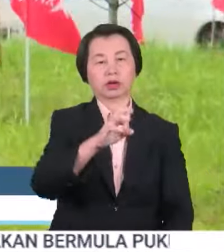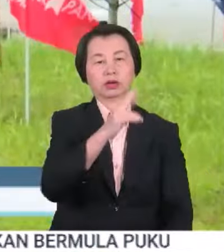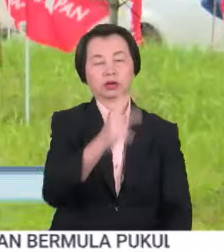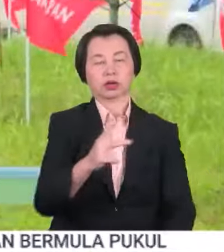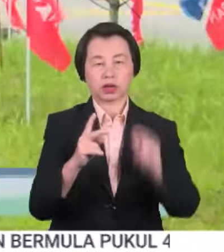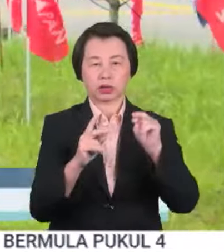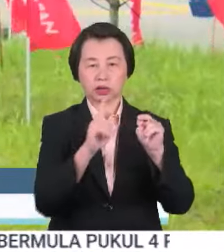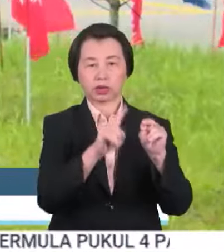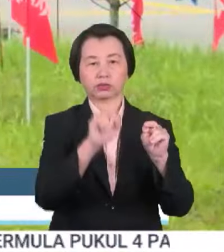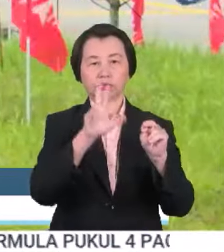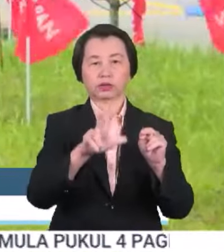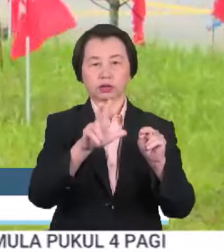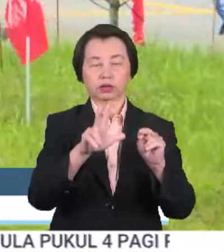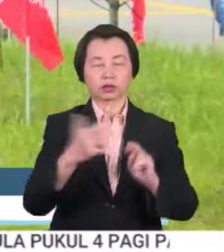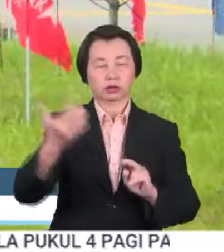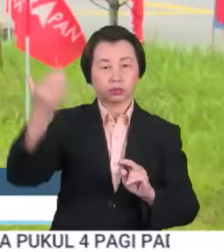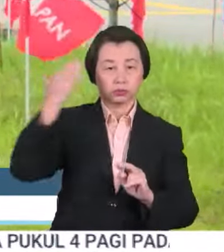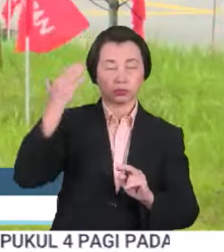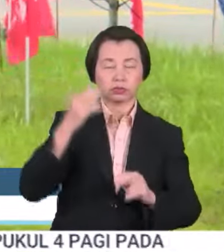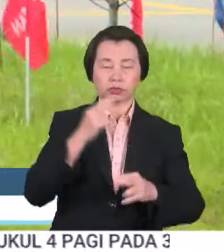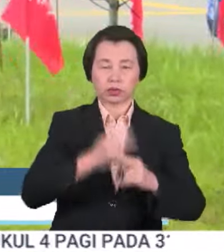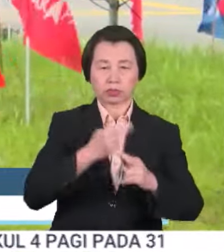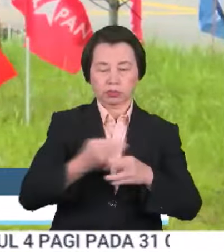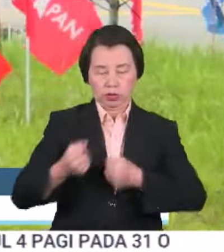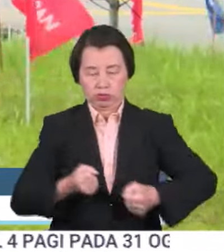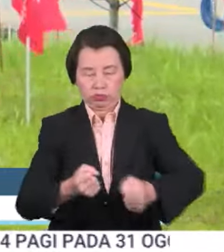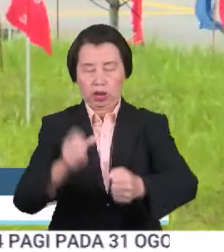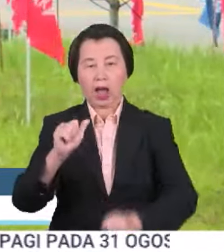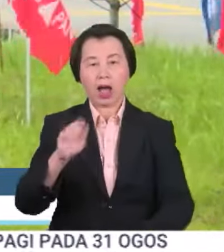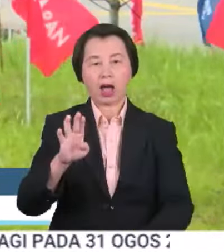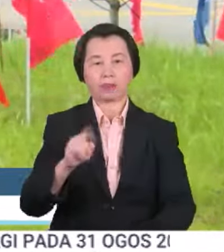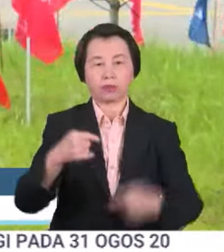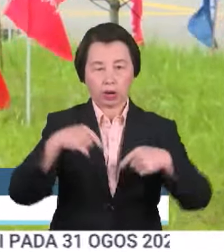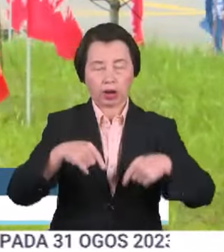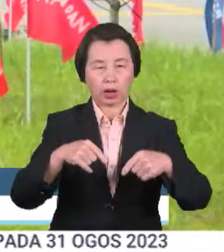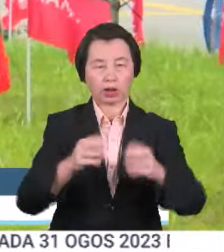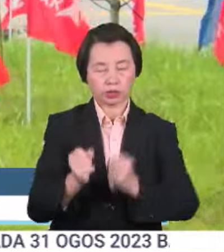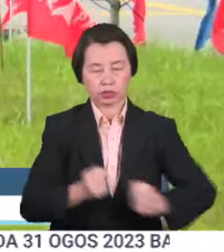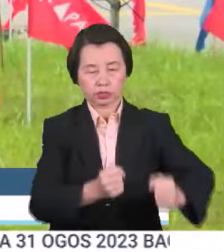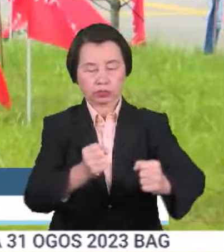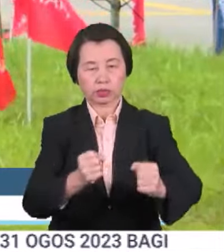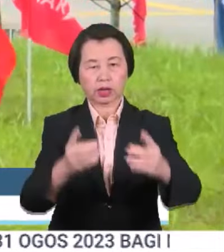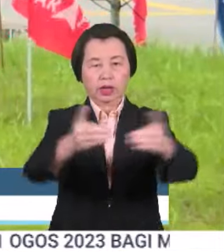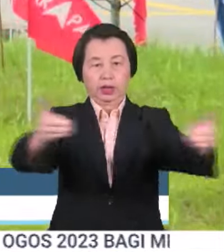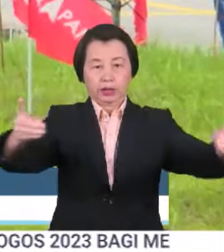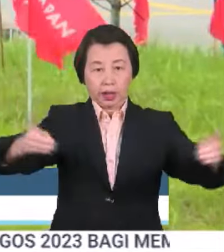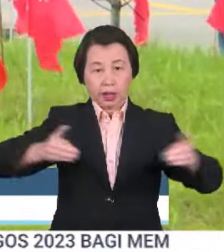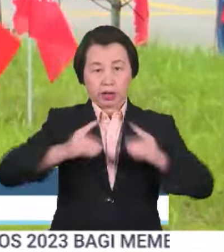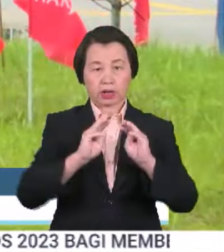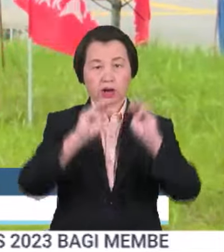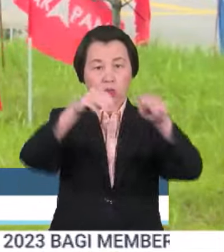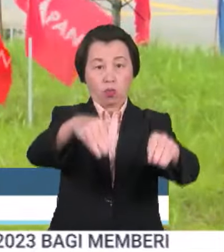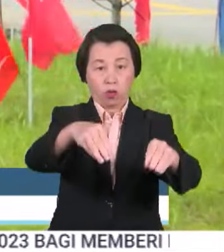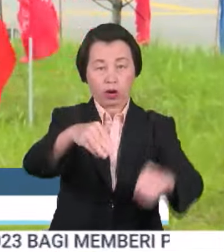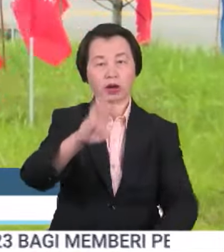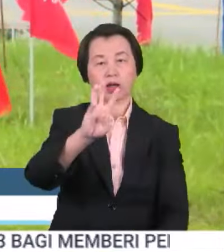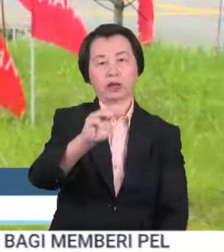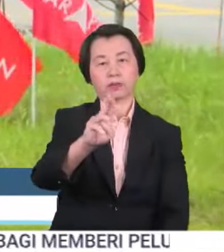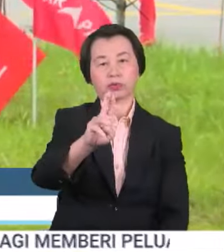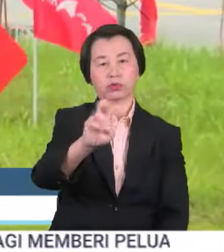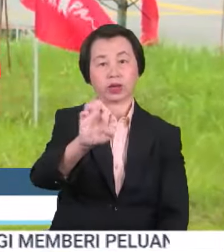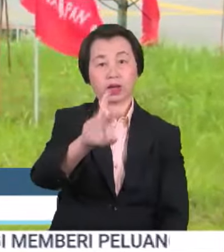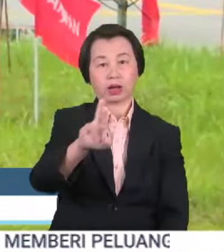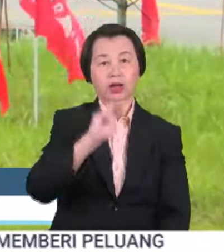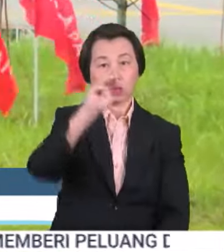N13 Simpang Jerang atau dahulu dikenali Sungai Abung yang terletak di sungai di daerah Muar Johor. Untuk makluman saudara, kempen